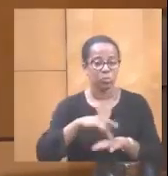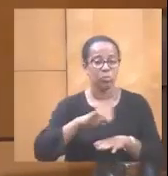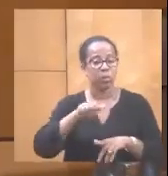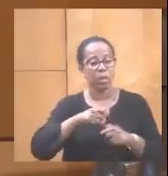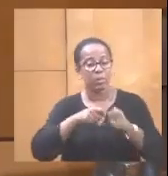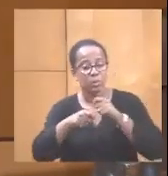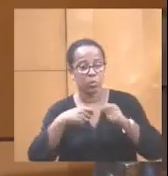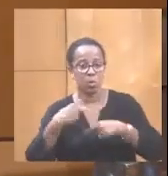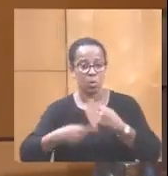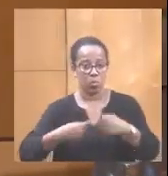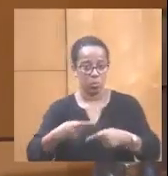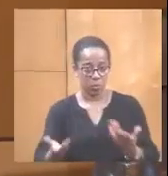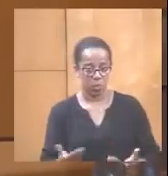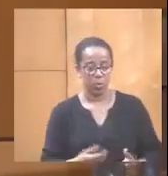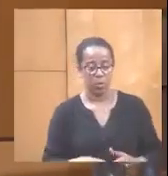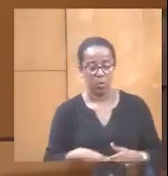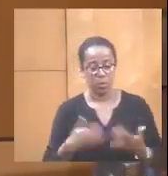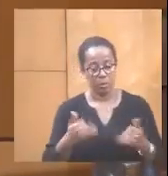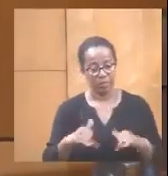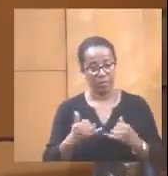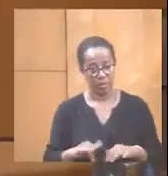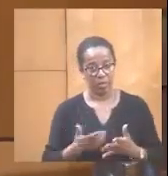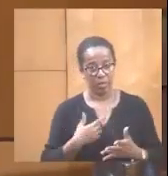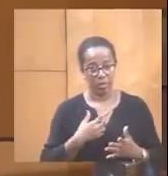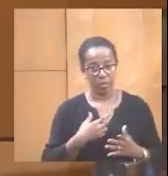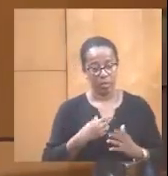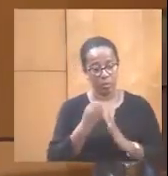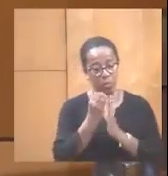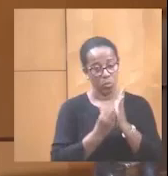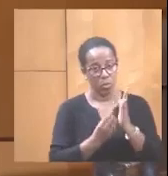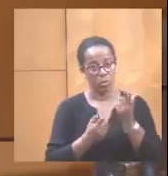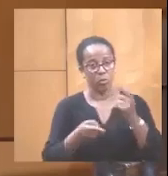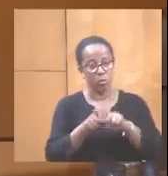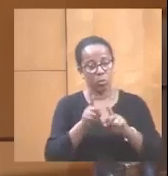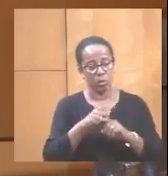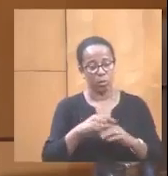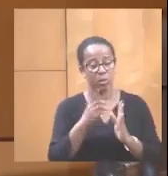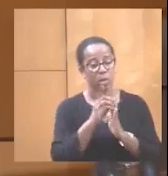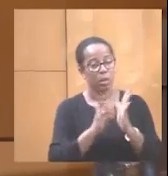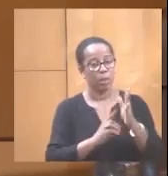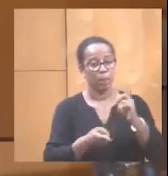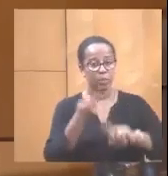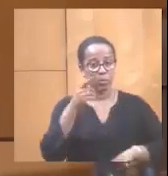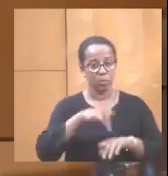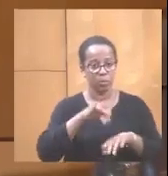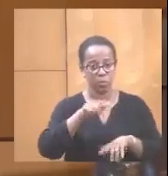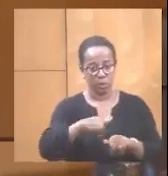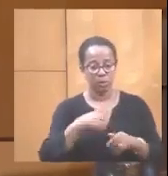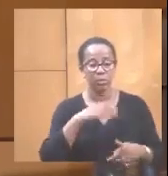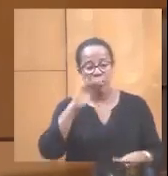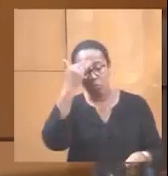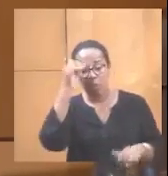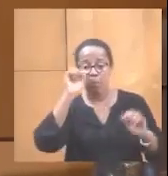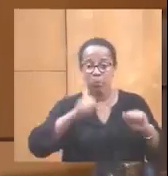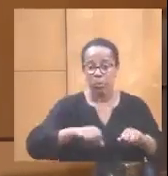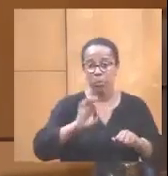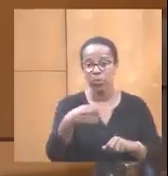discussions qui sont en cours, parce qu'il y a des ordonnances qui sont prévues ou des décrets particuliers pour voir s'il n'y a pas lieu